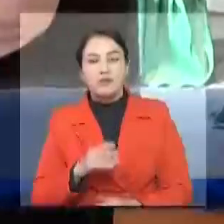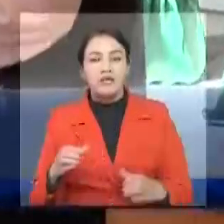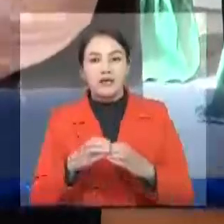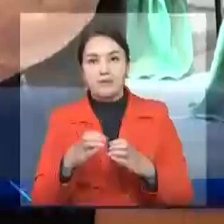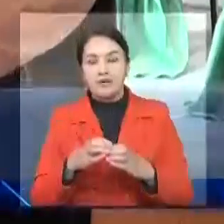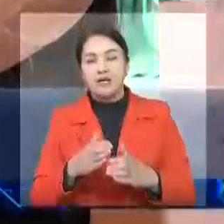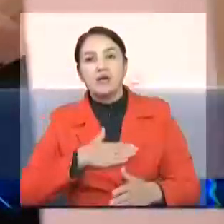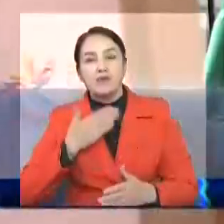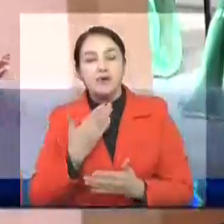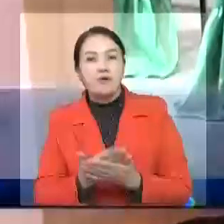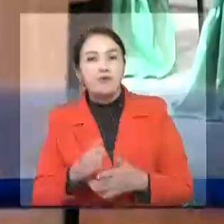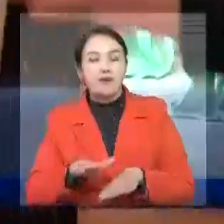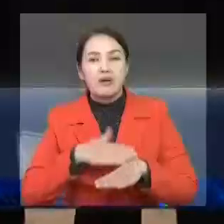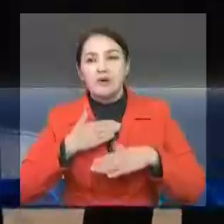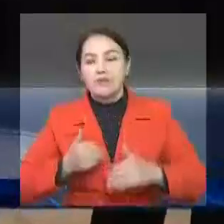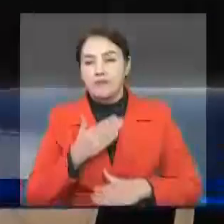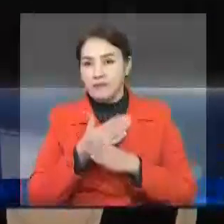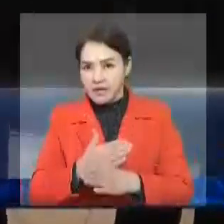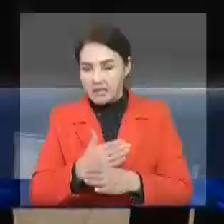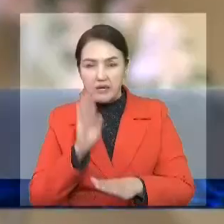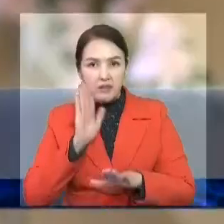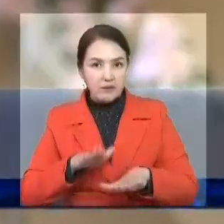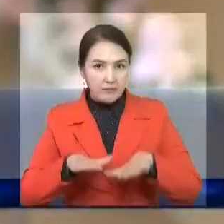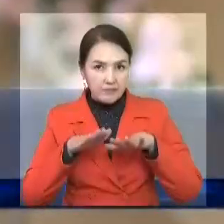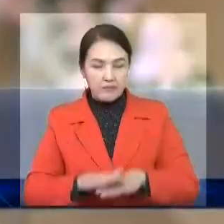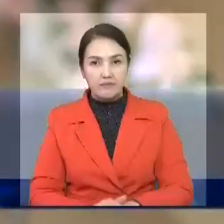объединил добровольцев, которые стремились помочь во время наводнения.